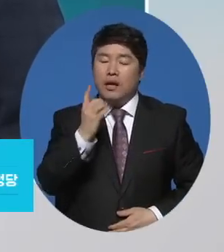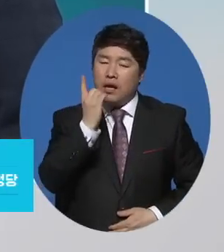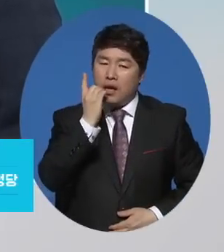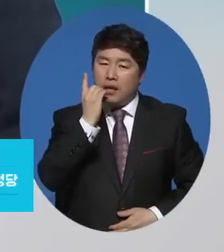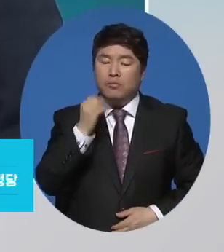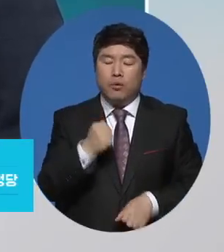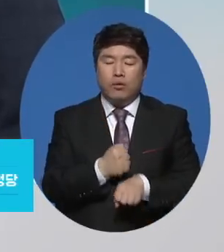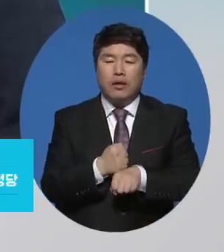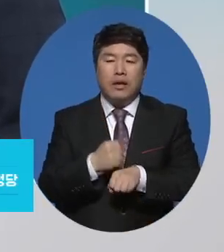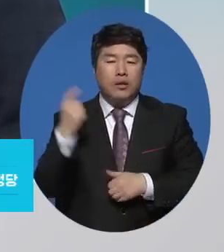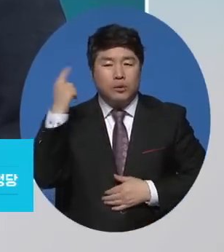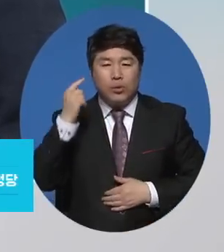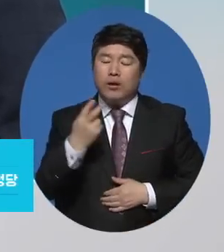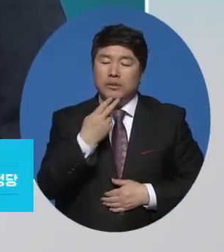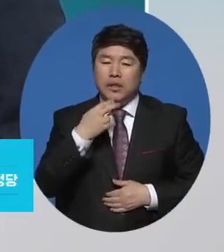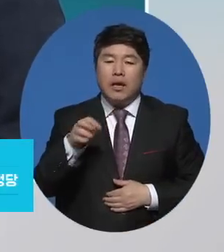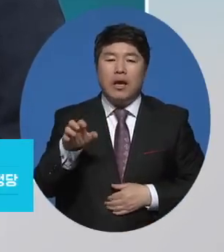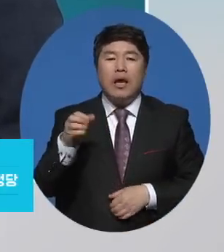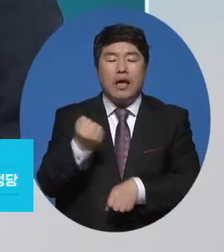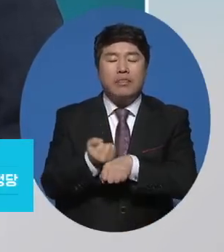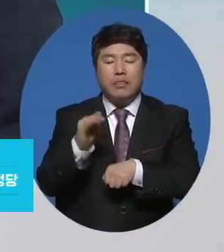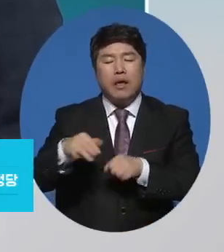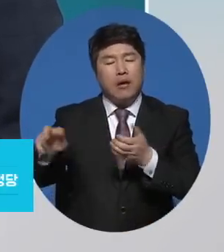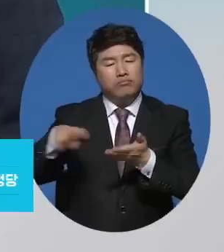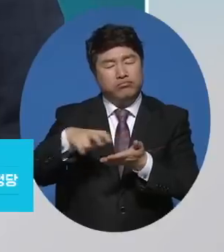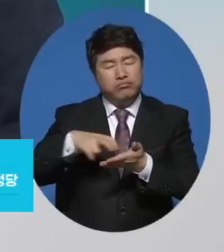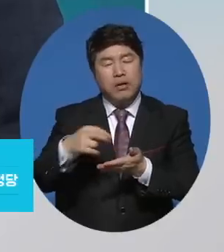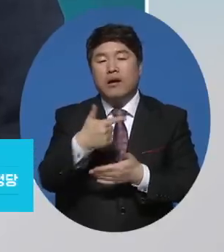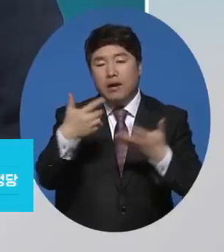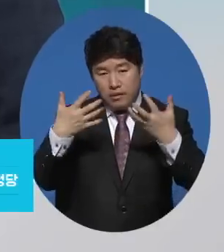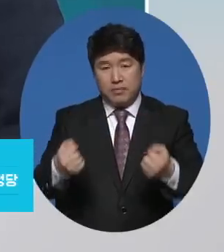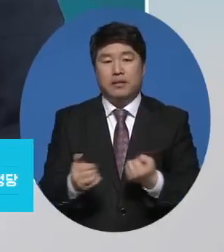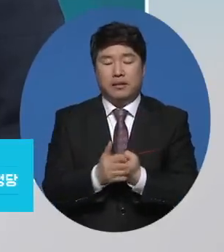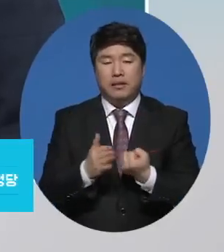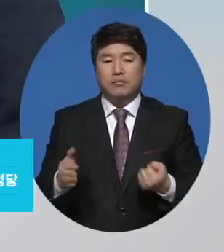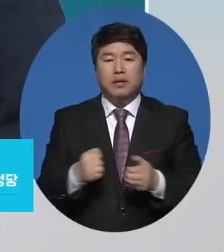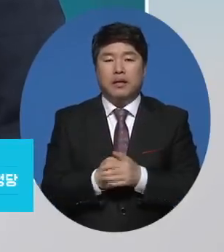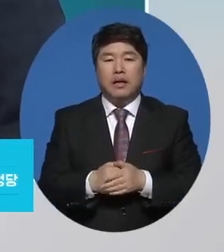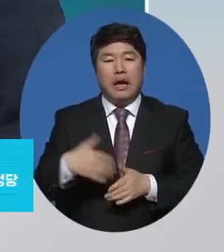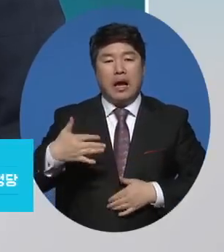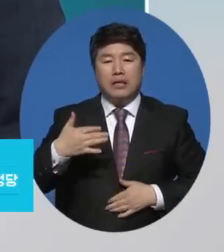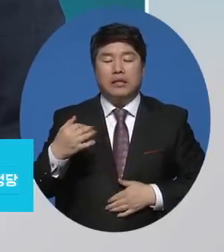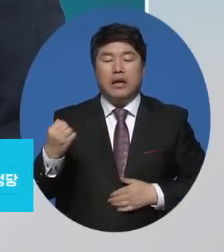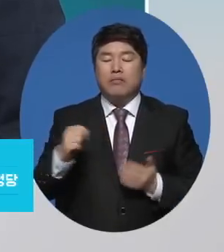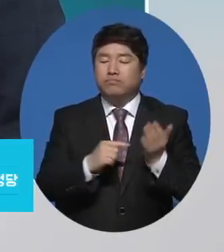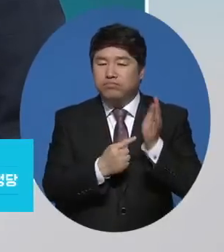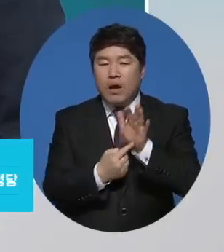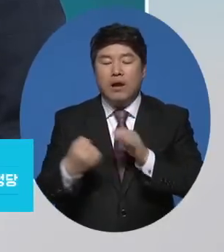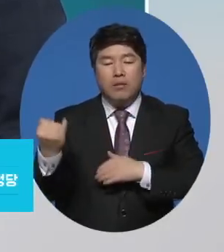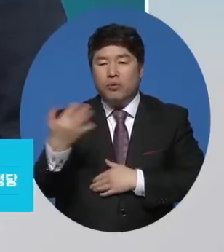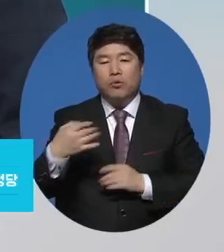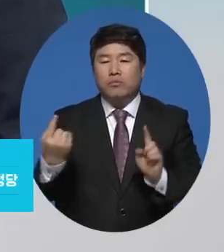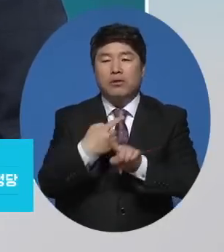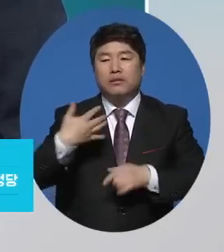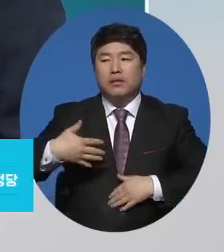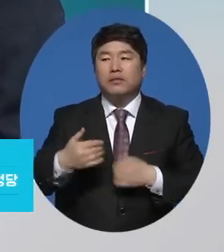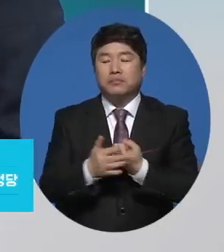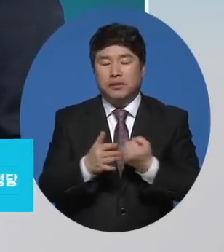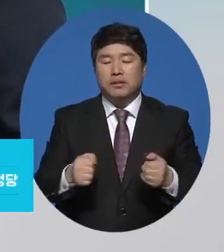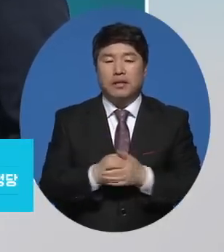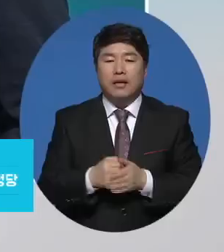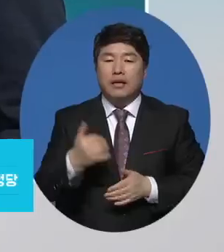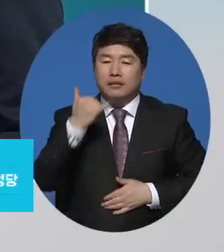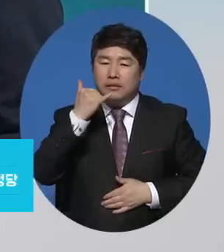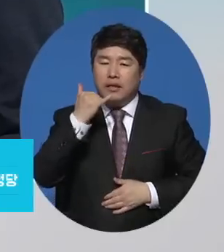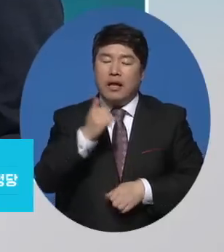무음을 해 놨는데 그 문자가 하도 많이 와가지고 아직 전화을 안 바꿨거든요 출된 전화번 그래 좀 이해를 해주 전화를 잘 안